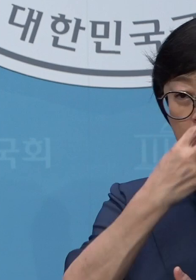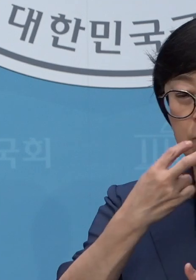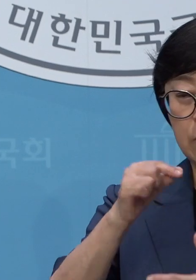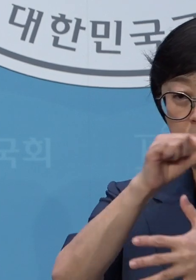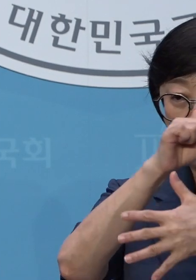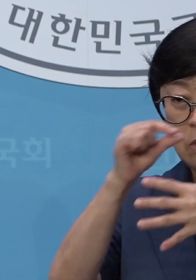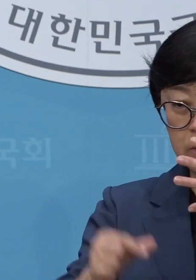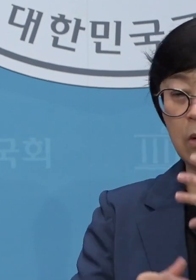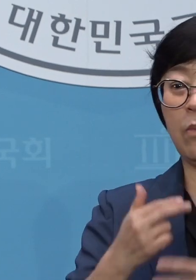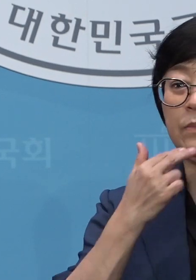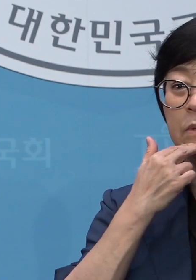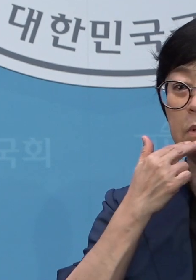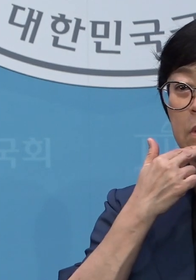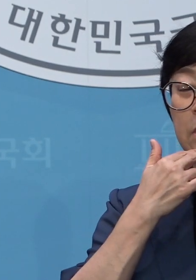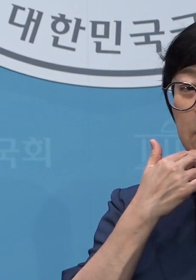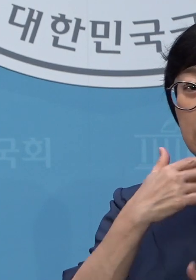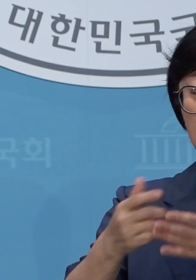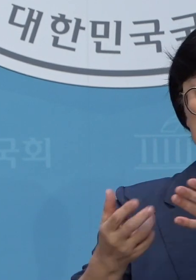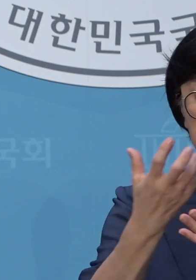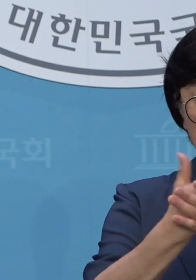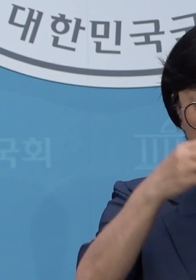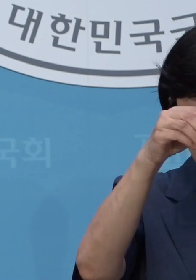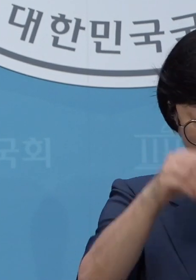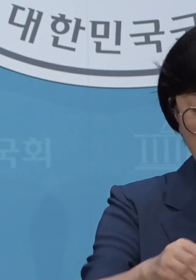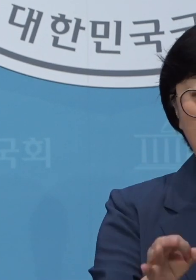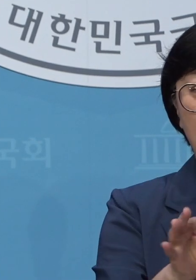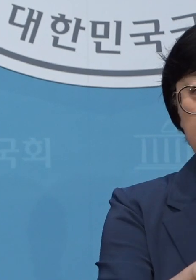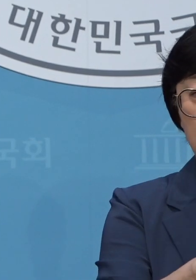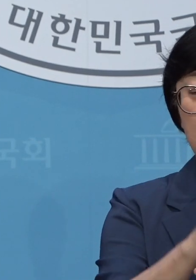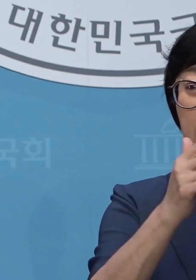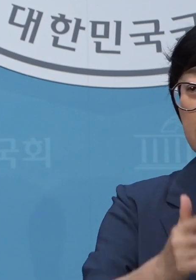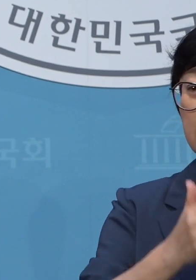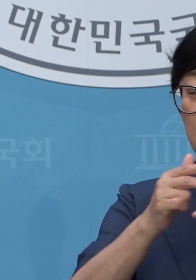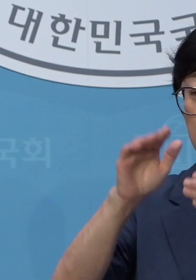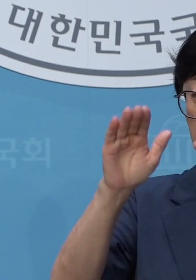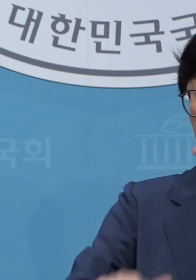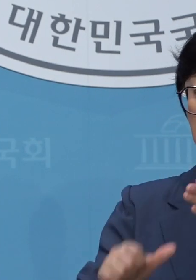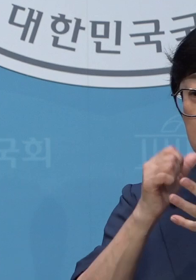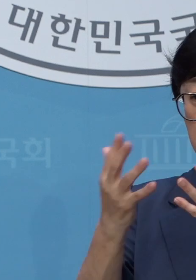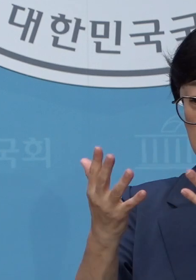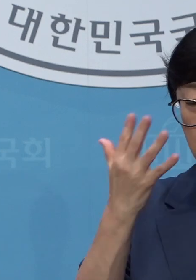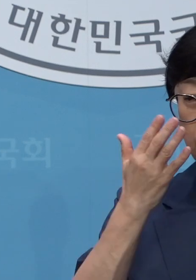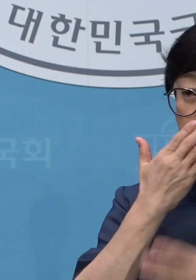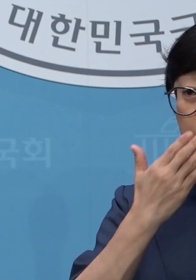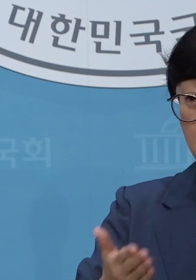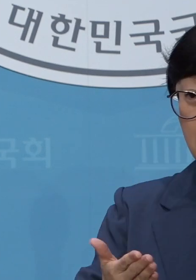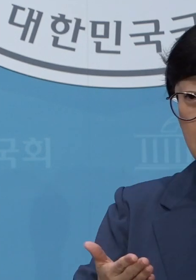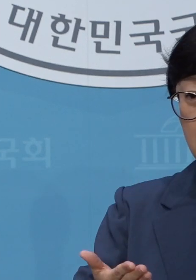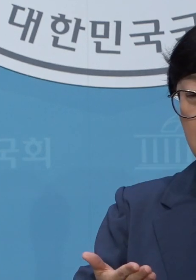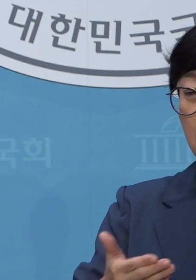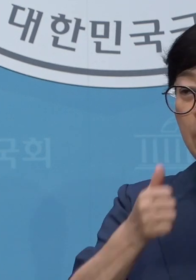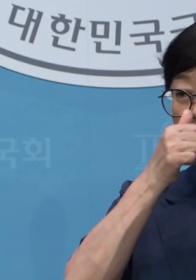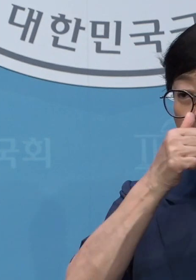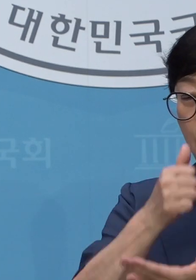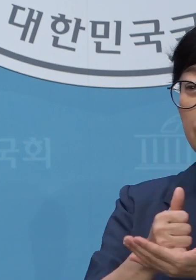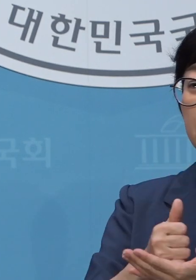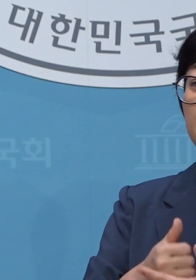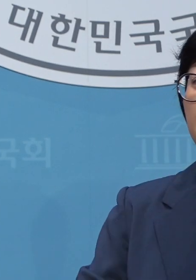심사와 심의를 거치지 않고 기록물을 폐기할 경우 7년 이하의 징역에 처할 수 있는